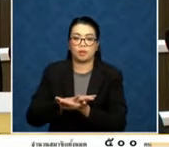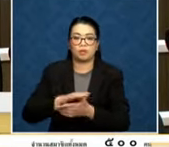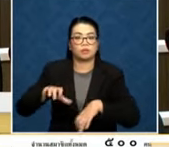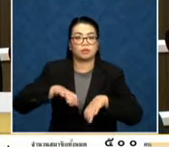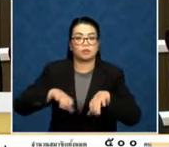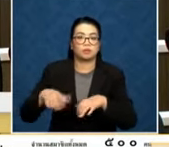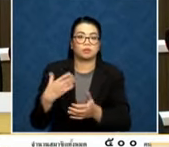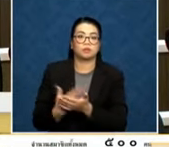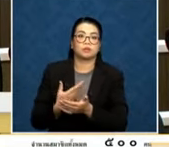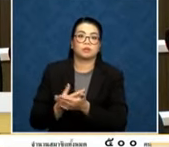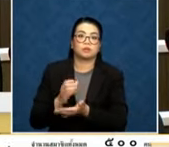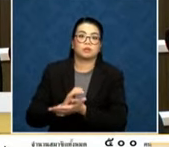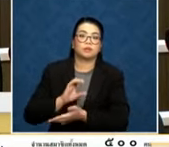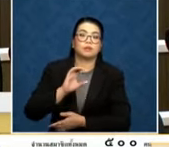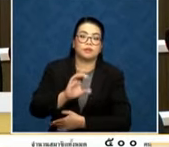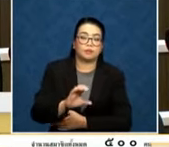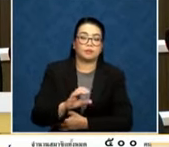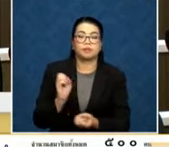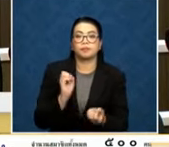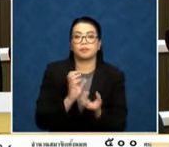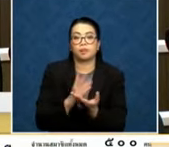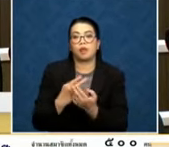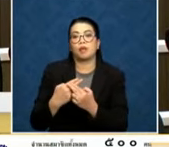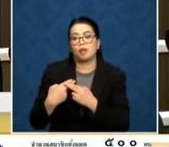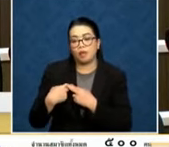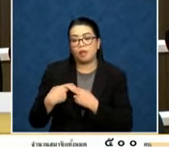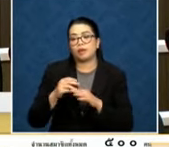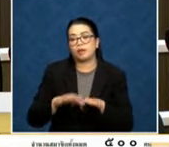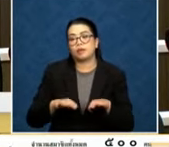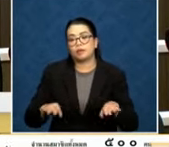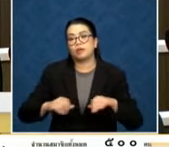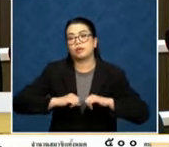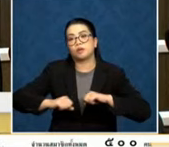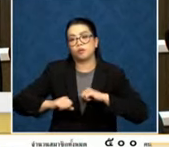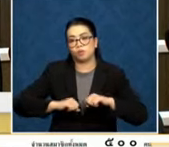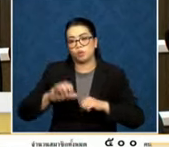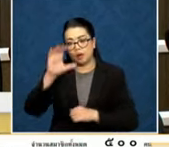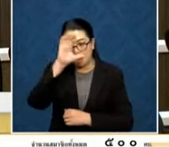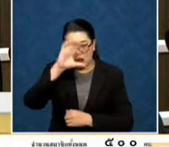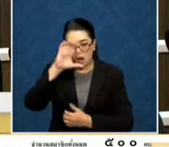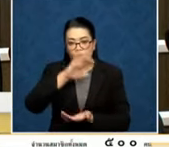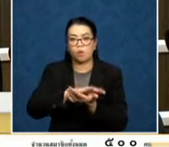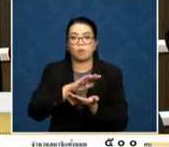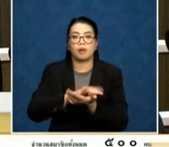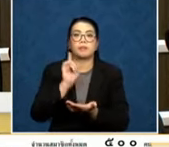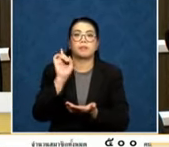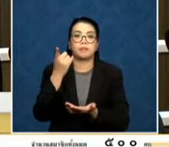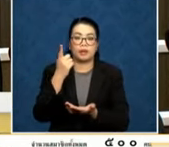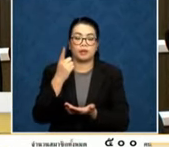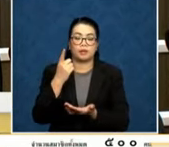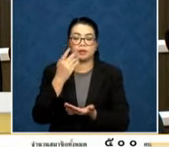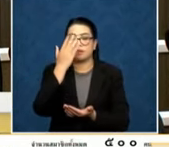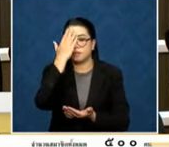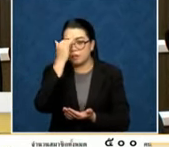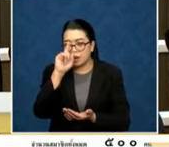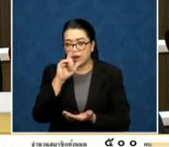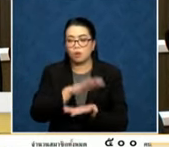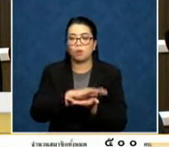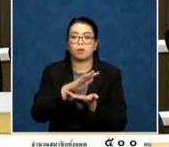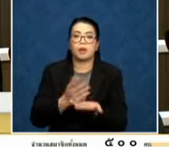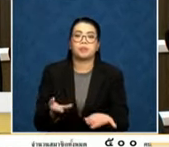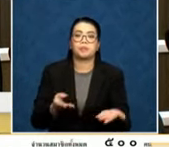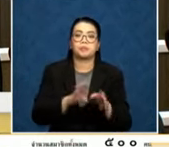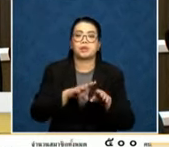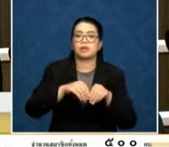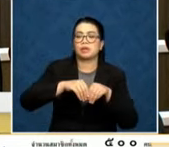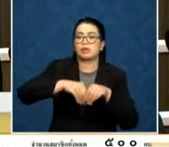สรรงบประมาณส่งผลให้เกิดภาระกับเด็กๆและชนในการหาสถานที่ศึกษาแห่งใหม่หลายๆแห่งอยู่